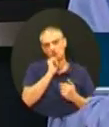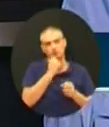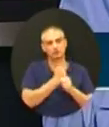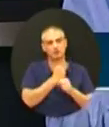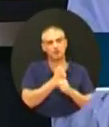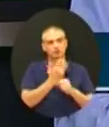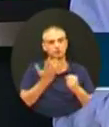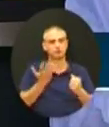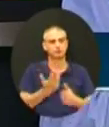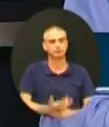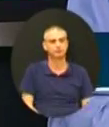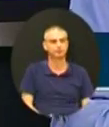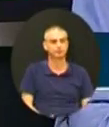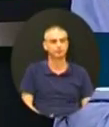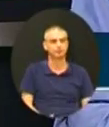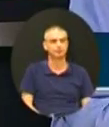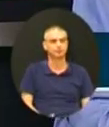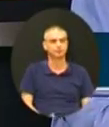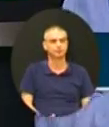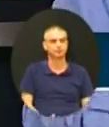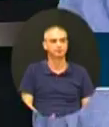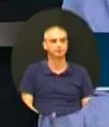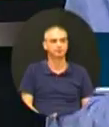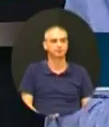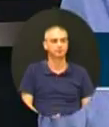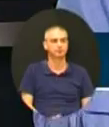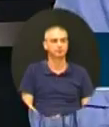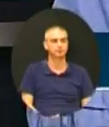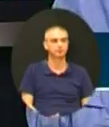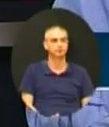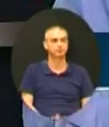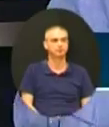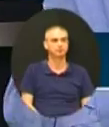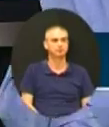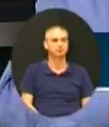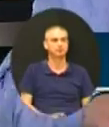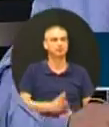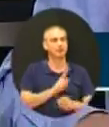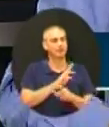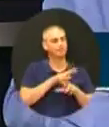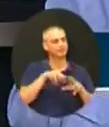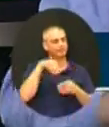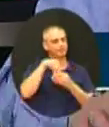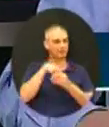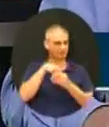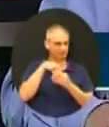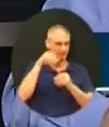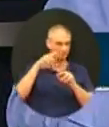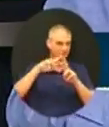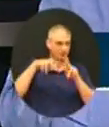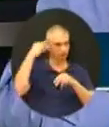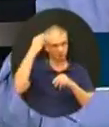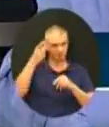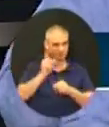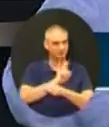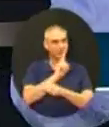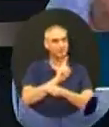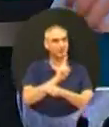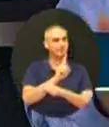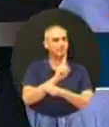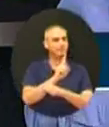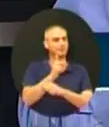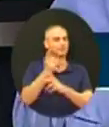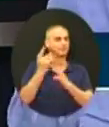איתם. באשר למימד הפנימי הנוסף, בינתיים תחת הכותרת